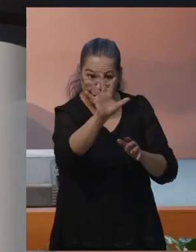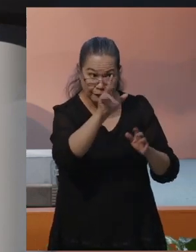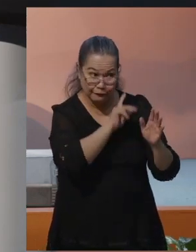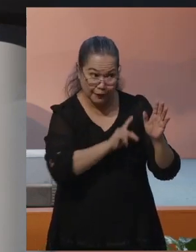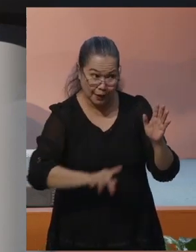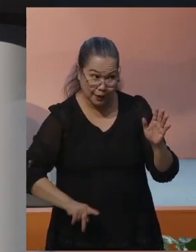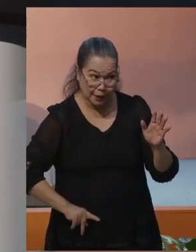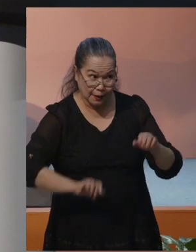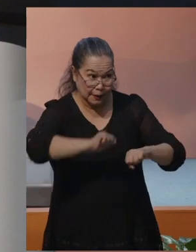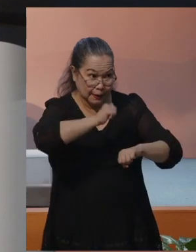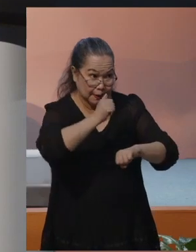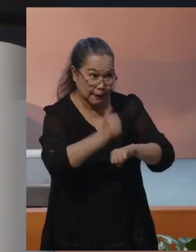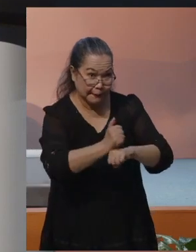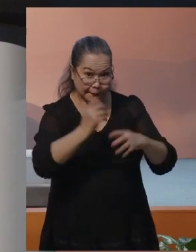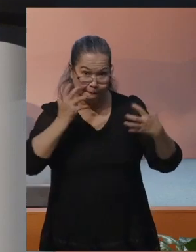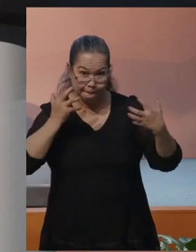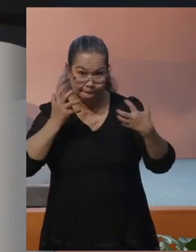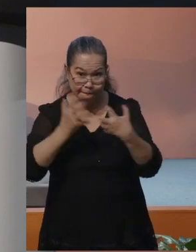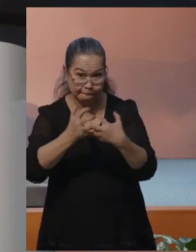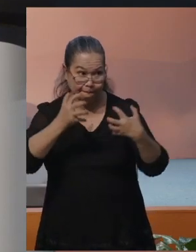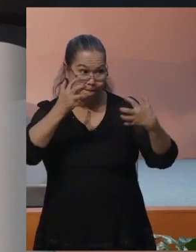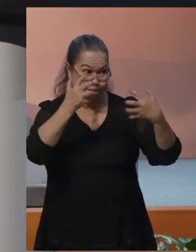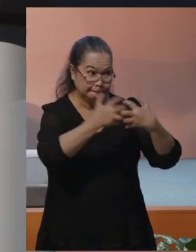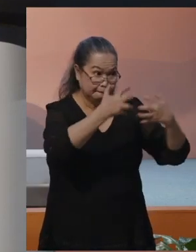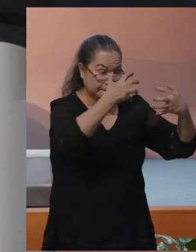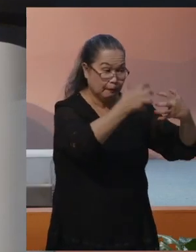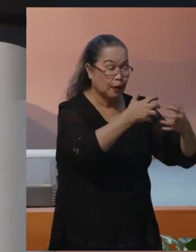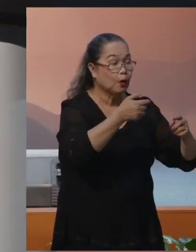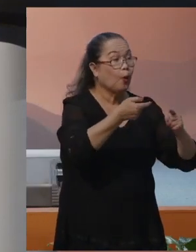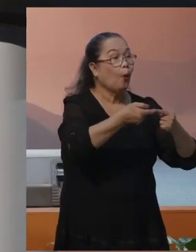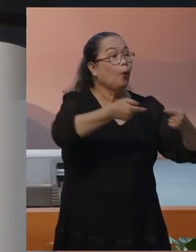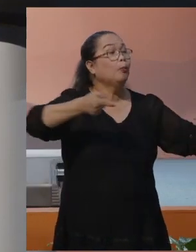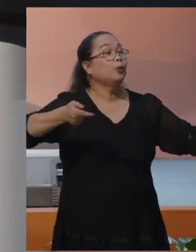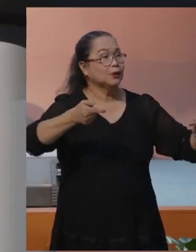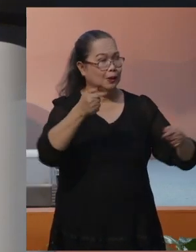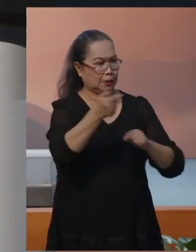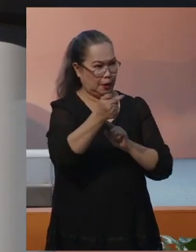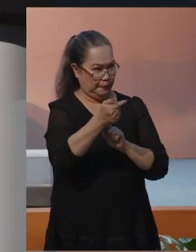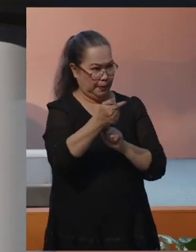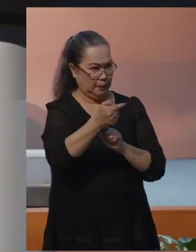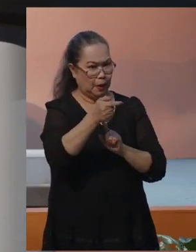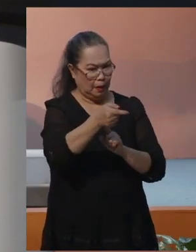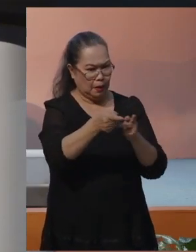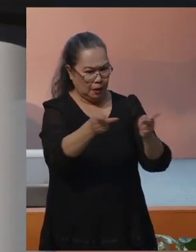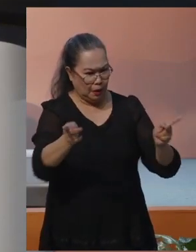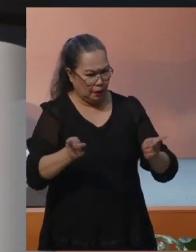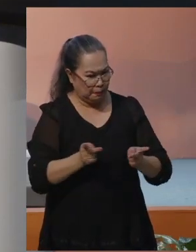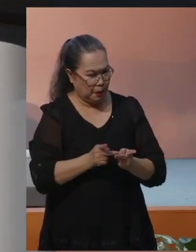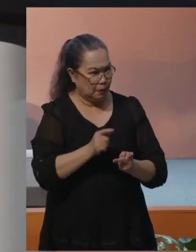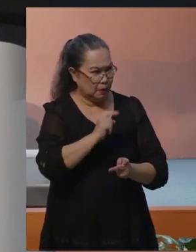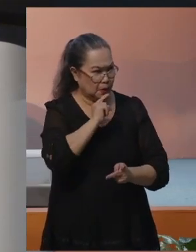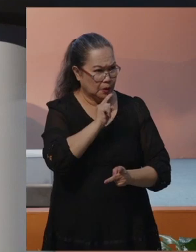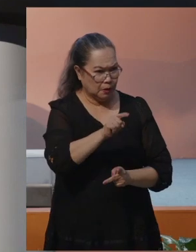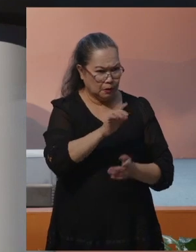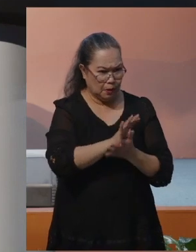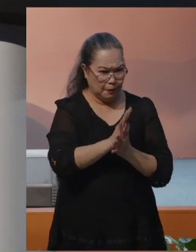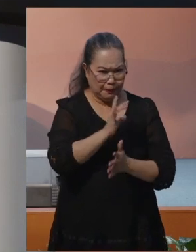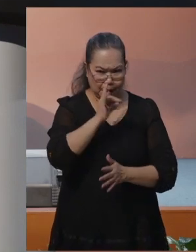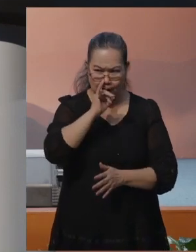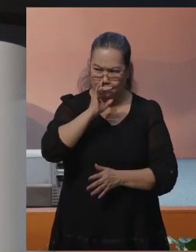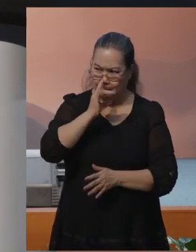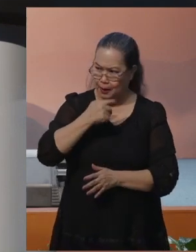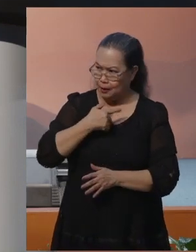ng nagsanib na puwersa laban sa Gibeon. Tinanggap ng Gibeon ang kanilang kapalaran na maging alipin ng